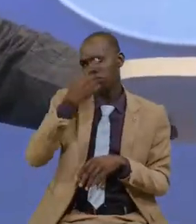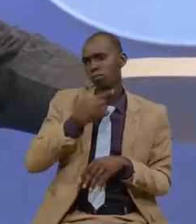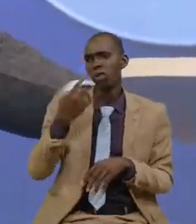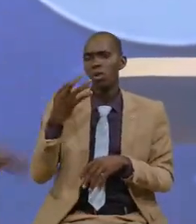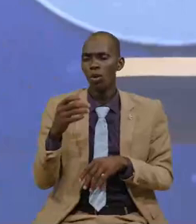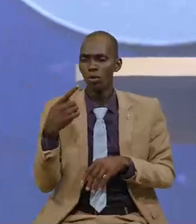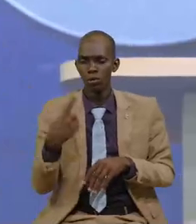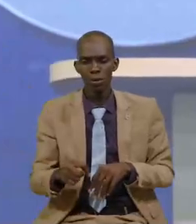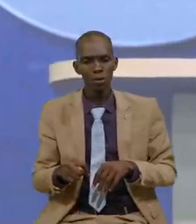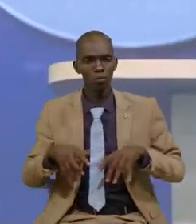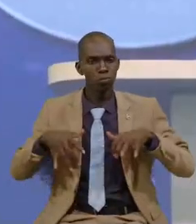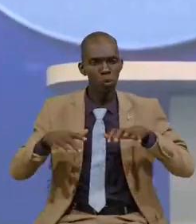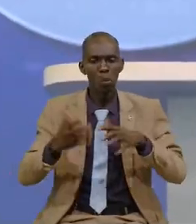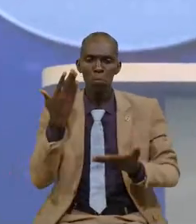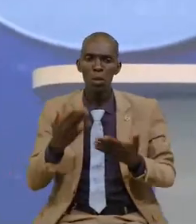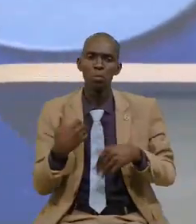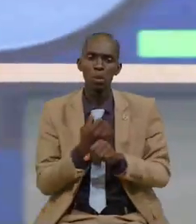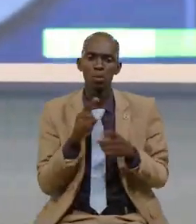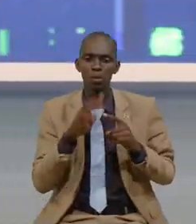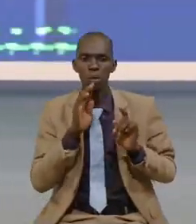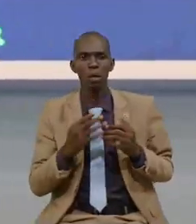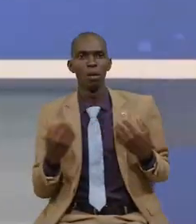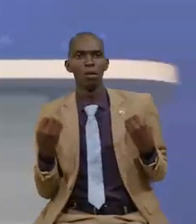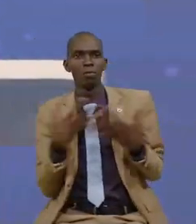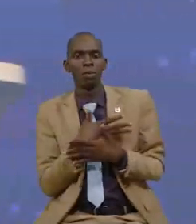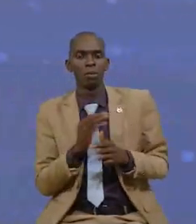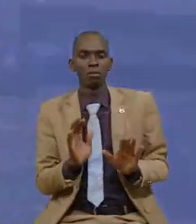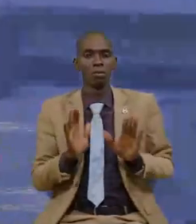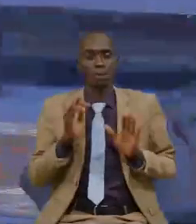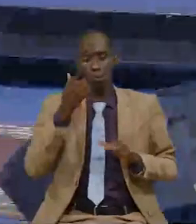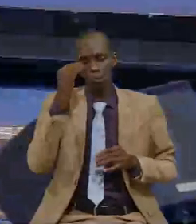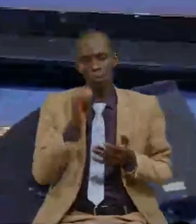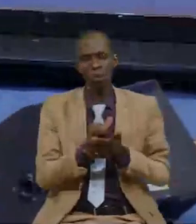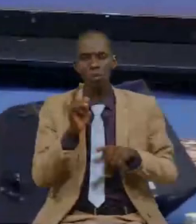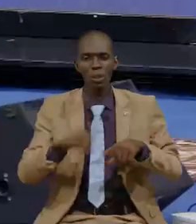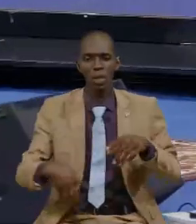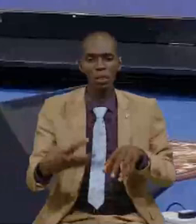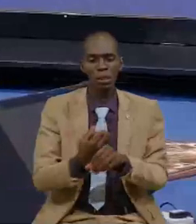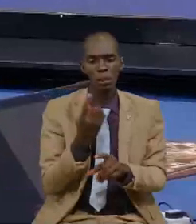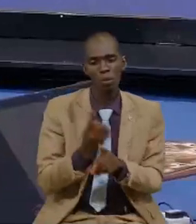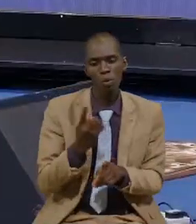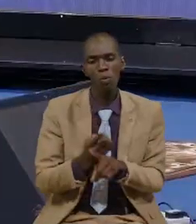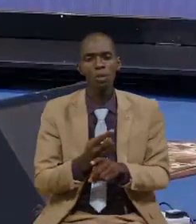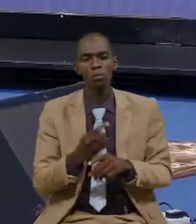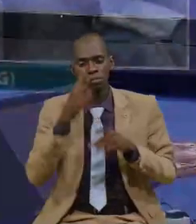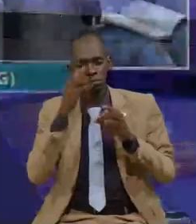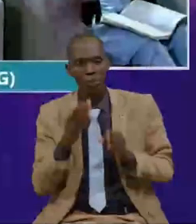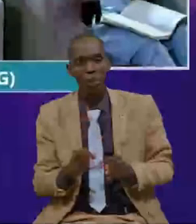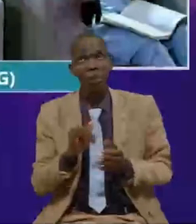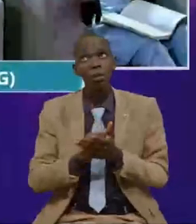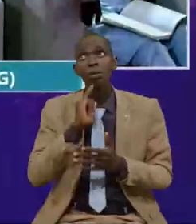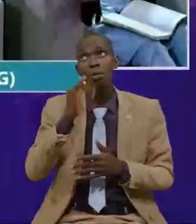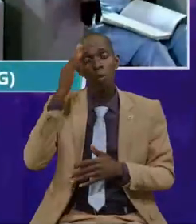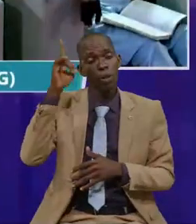l'expression de la foule pourrait vous intimider. Et à cause de cela, vous ne pouvez pas prendre la